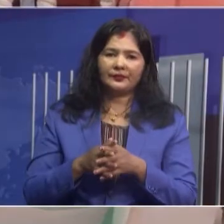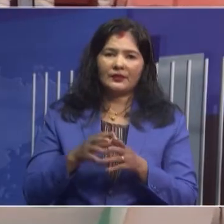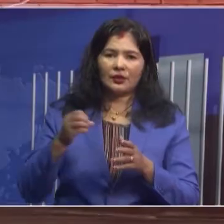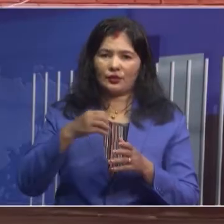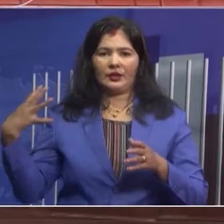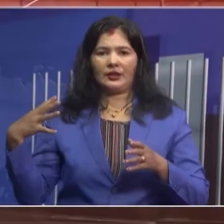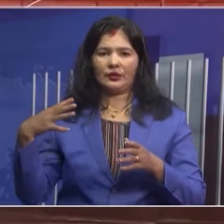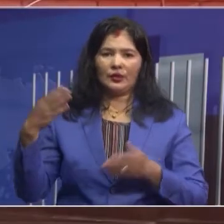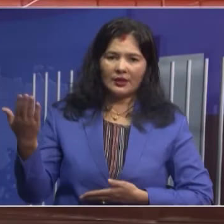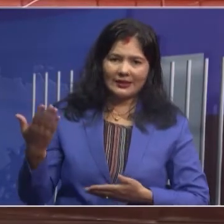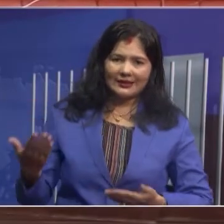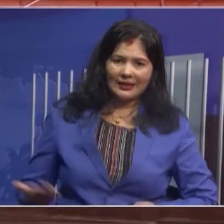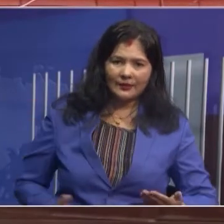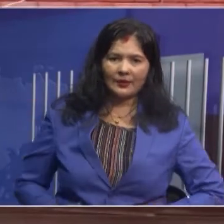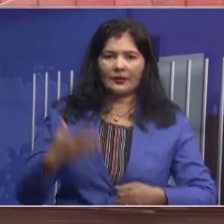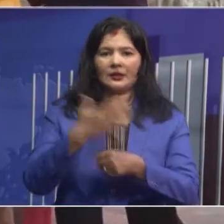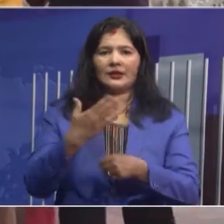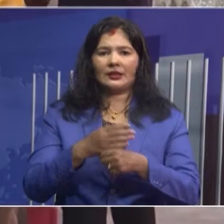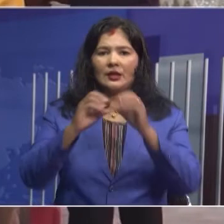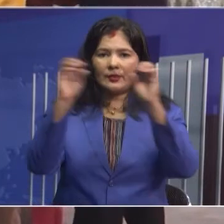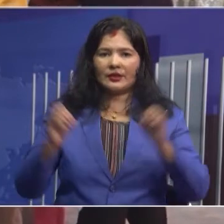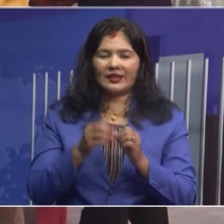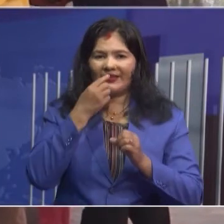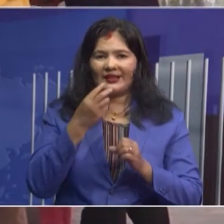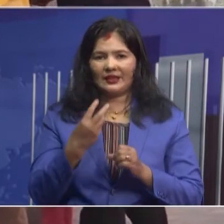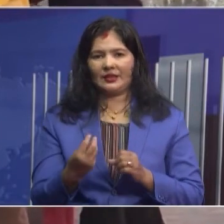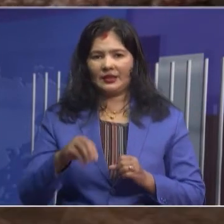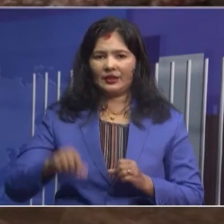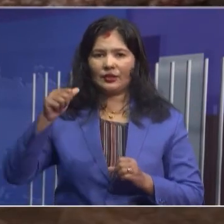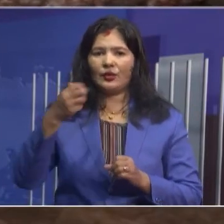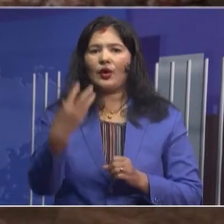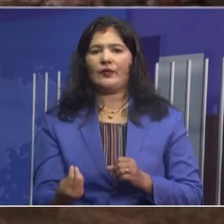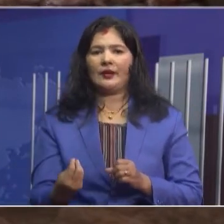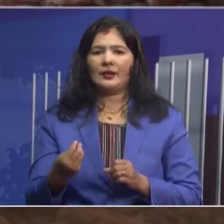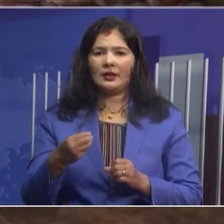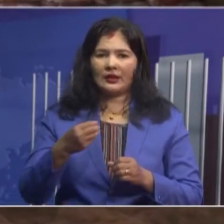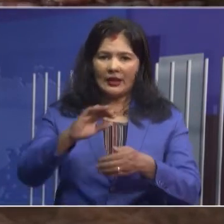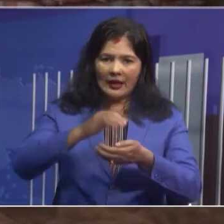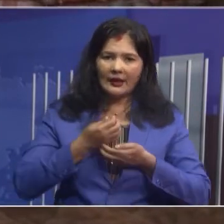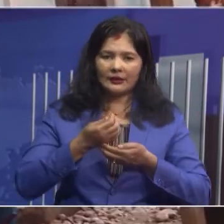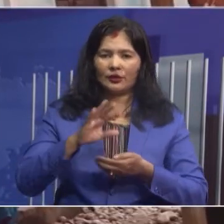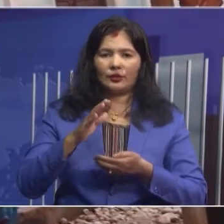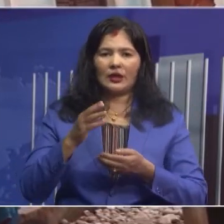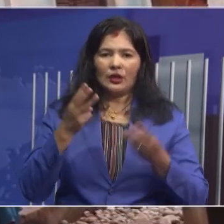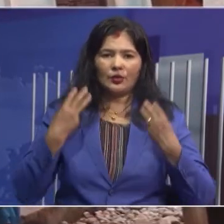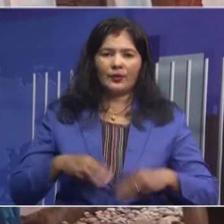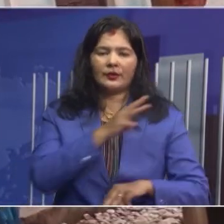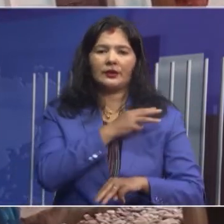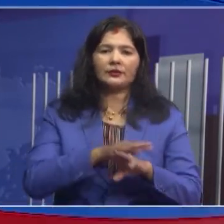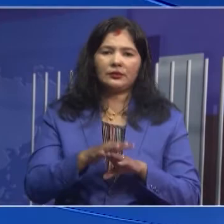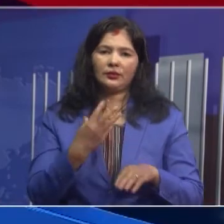सुर्खेतको चाडपर्व लक्षित सहुलियत पसलमा चिनीको अभाव। वैशाखमै टेन्डर भए पनि चिनी आयात नहुँदा उपभोक्ताहरू मारमा।